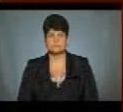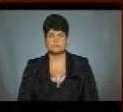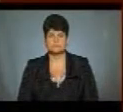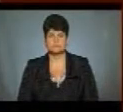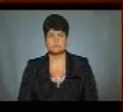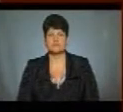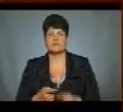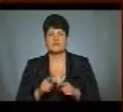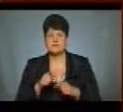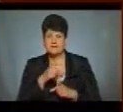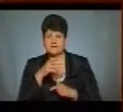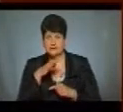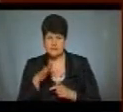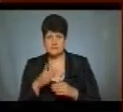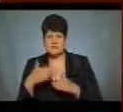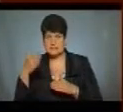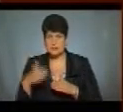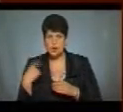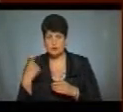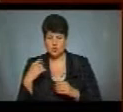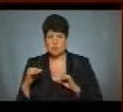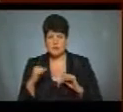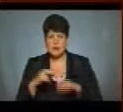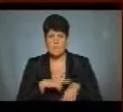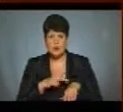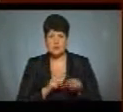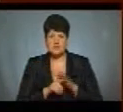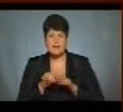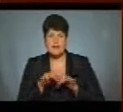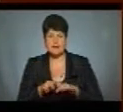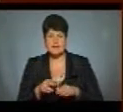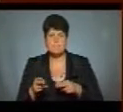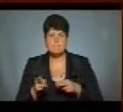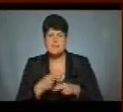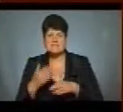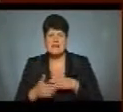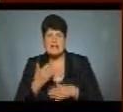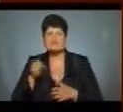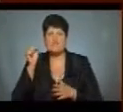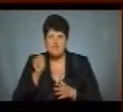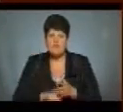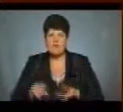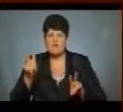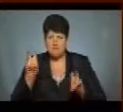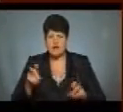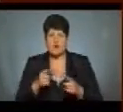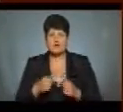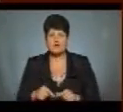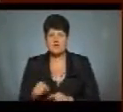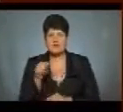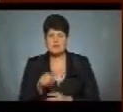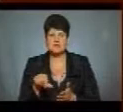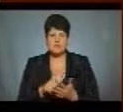У ці хвилини під стінами обласного управління Нацполіції розпочалася акція «Безкарність вбиває». Організували її представники